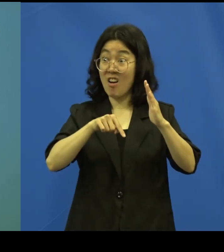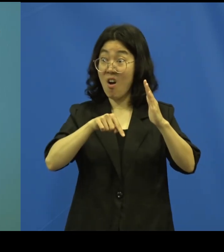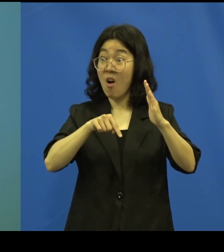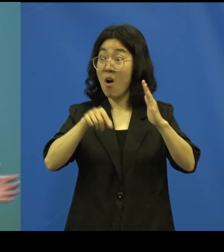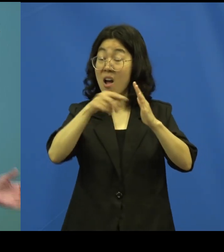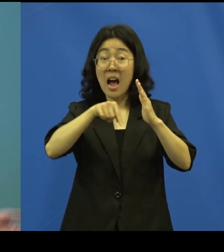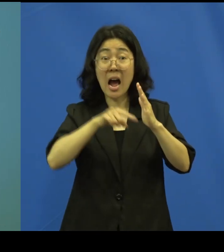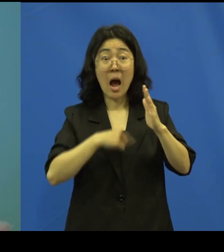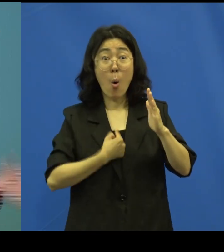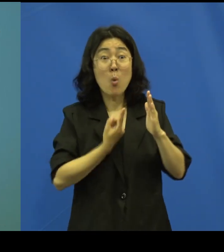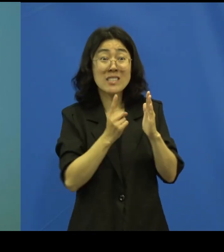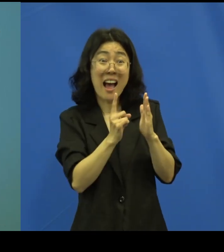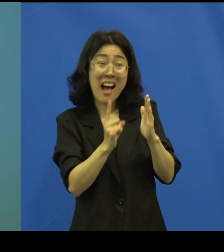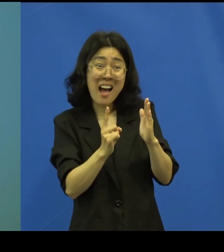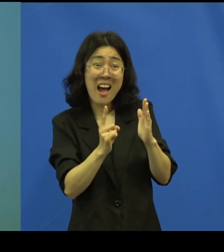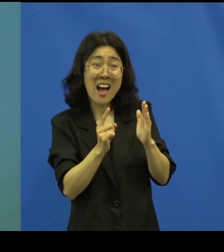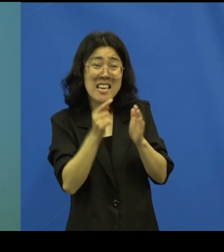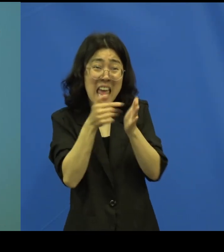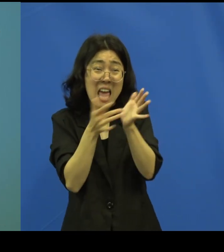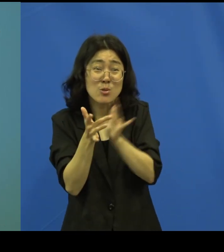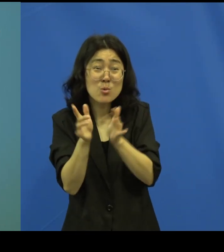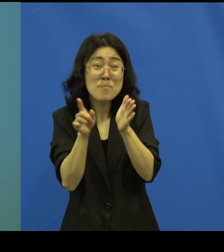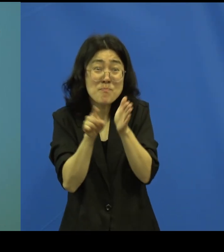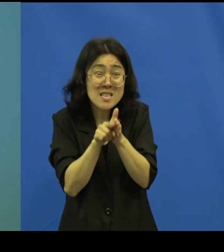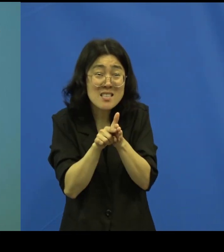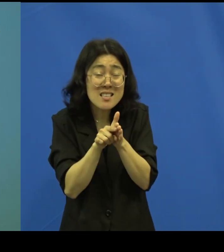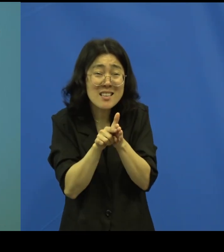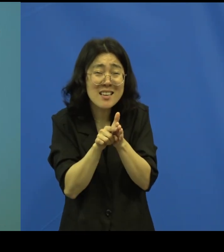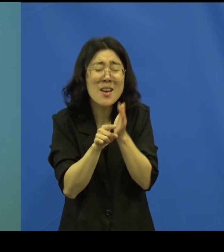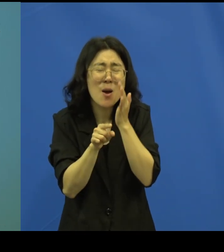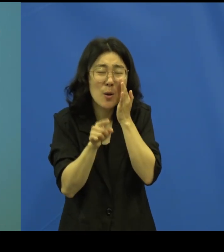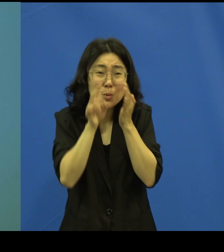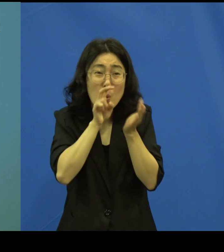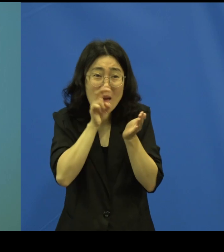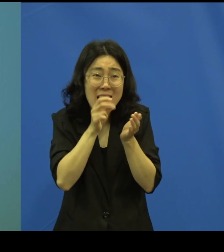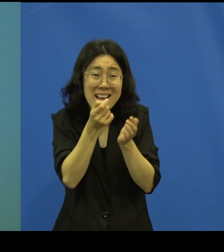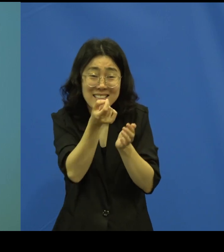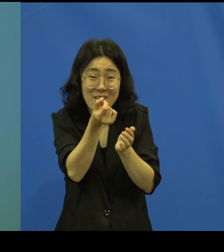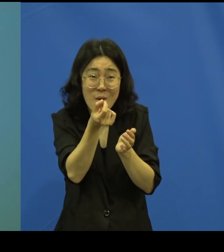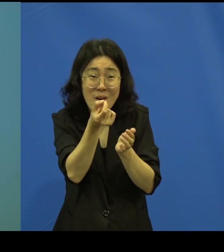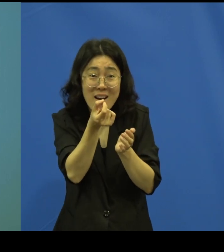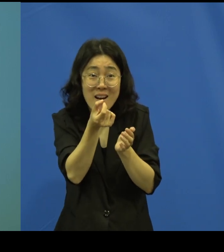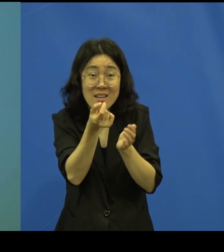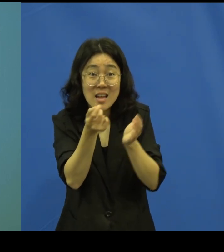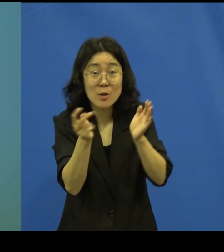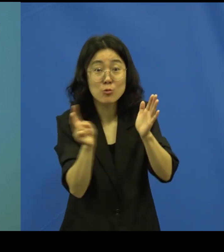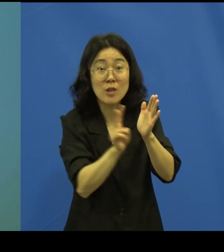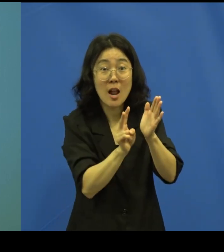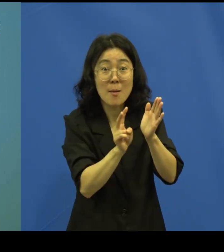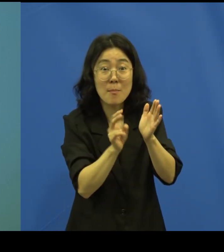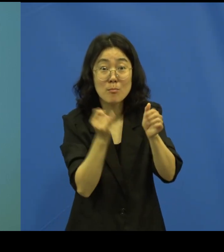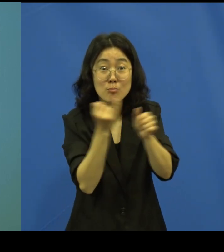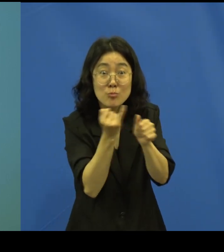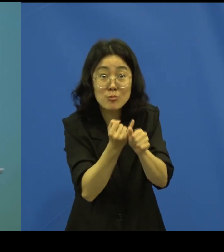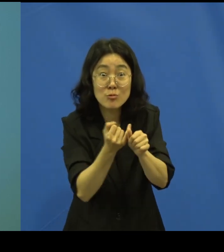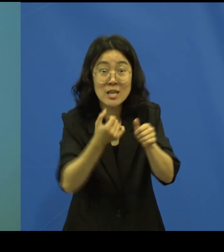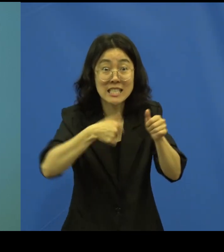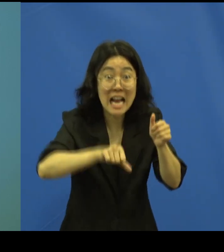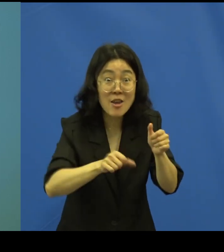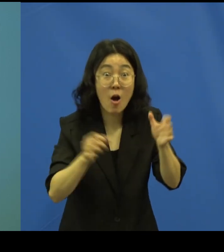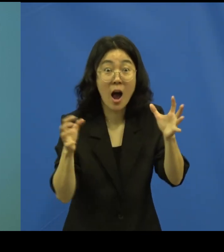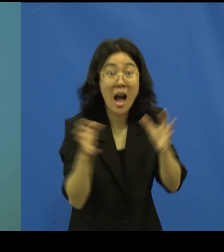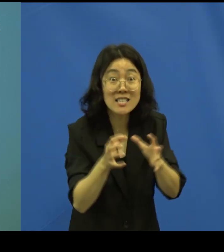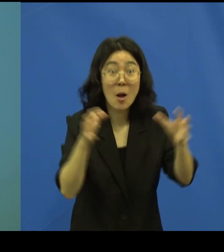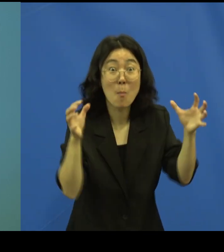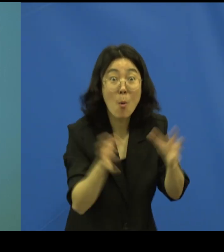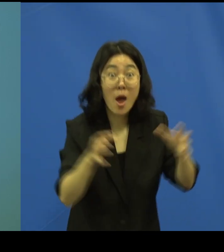예배를 해도 그 가족 전체가 함께 예배를 하고 찬양할 때보다는 못해요. 오늘 여러분들 가운데 홀로 예수 믿는 분들이 있다면 온